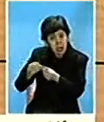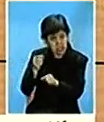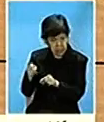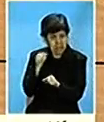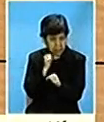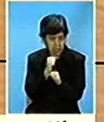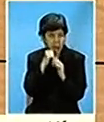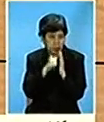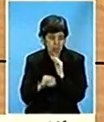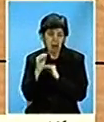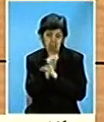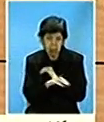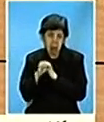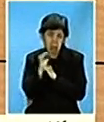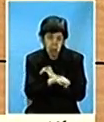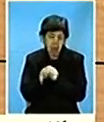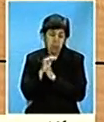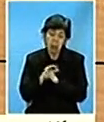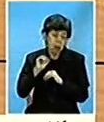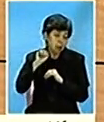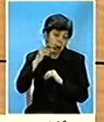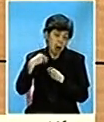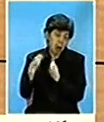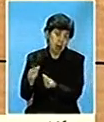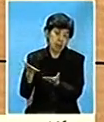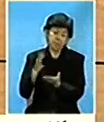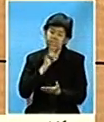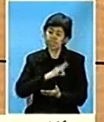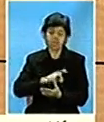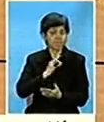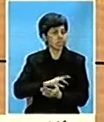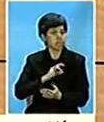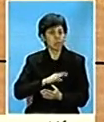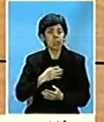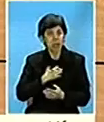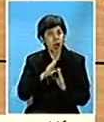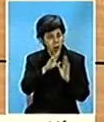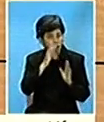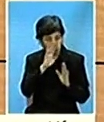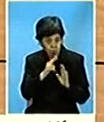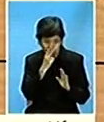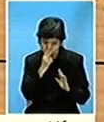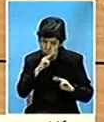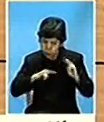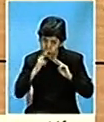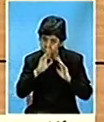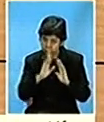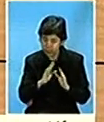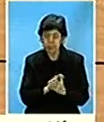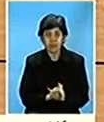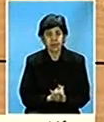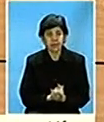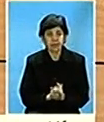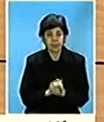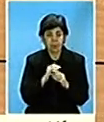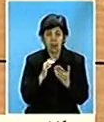ำงานเสียภาษีให้แก่รัฐแต่ไม่ได้รับสวัสดิการอันนี้เป็นเรื่องที่อยากจะนำมาให้ พิจารณาทบทวนนะครับ